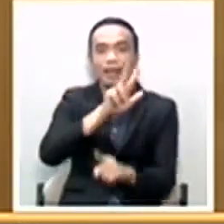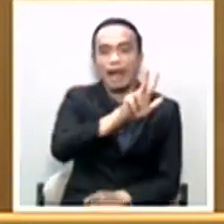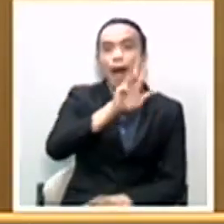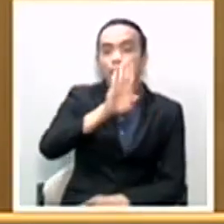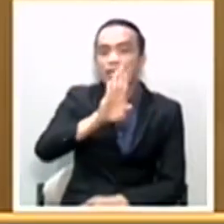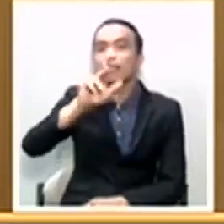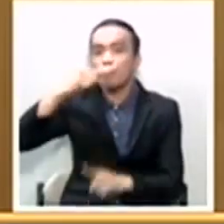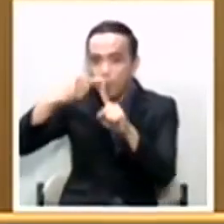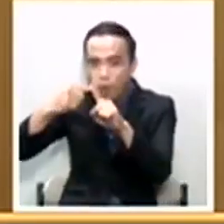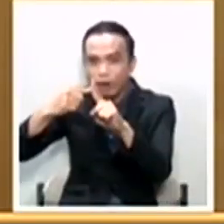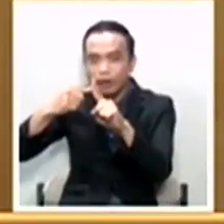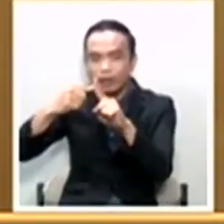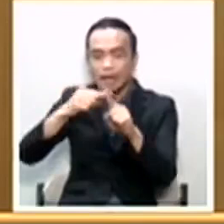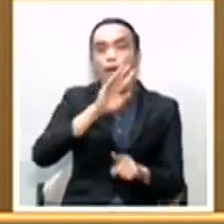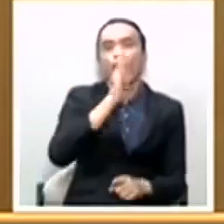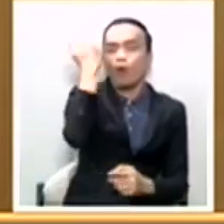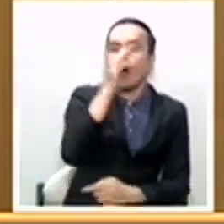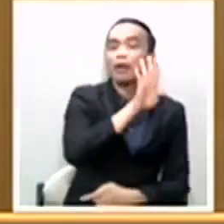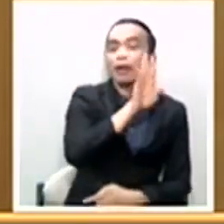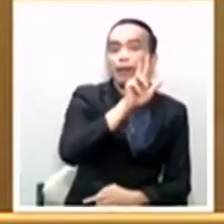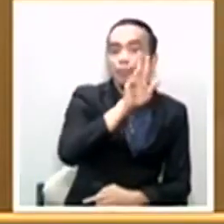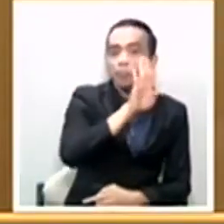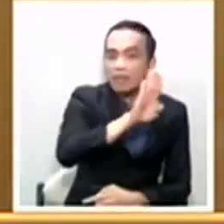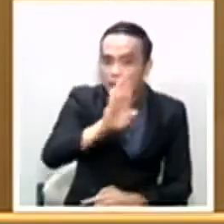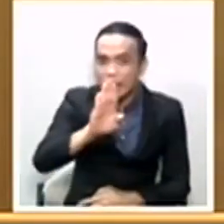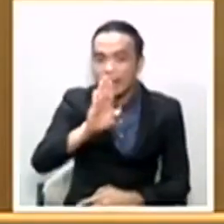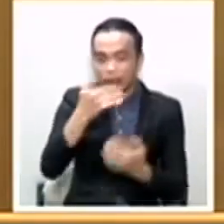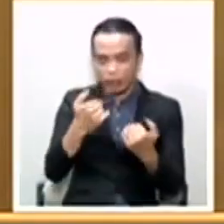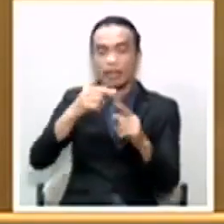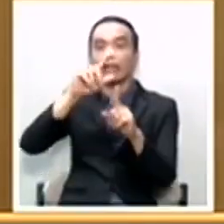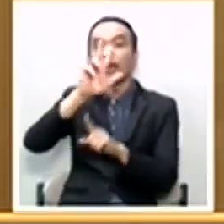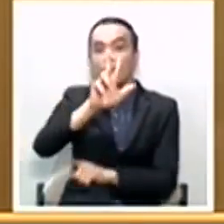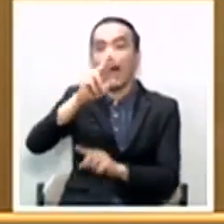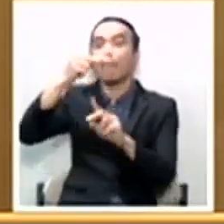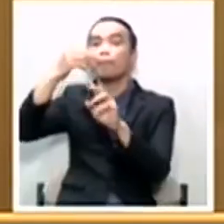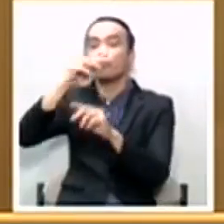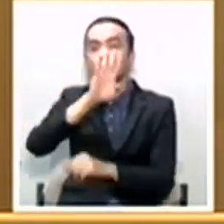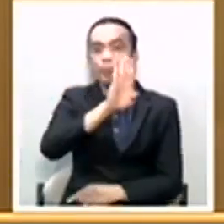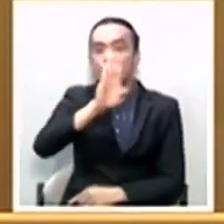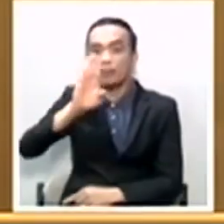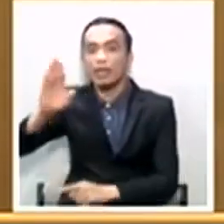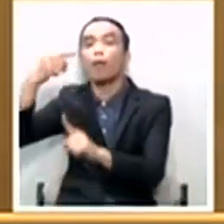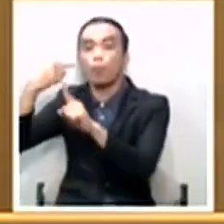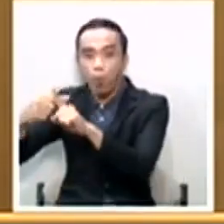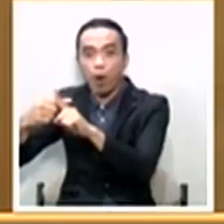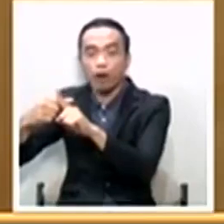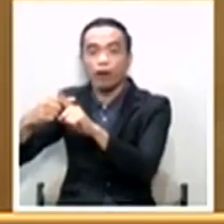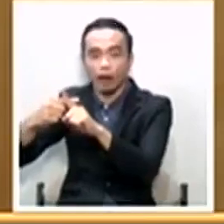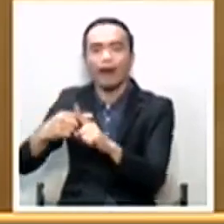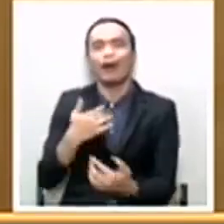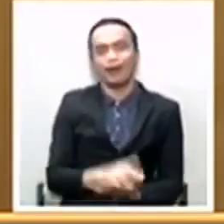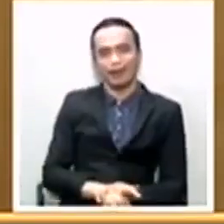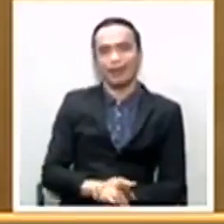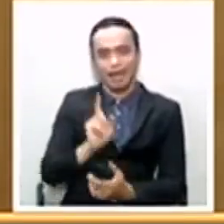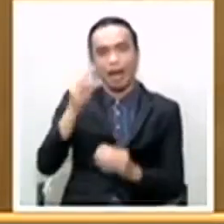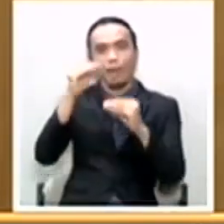B+ นะแต่ก่อนเราได้ BB นะตอนนี้เป็น3 B+เข้าไปอีกนะครับอย่างมากก็ BBB รวมทั้งแผนการล